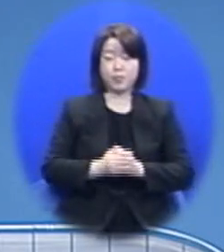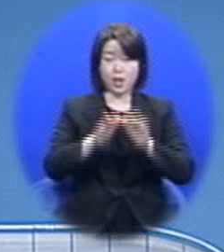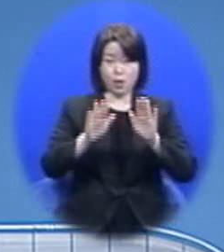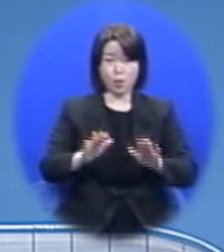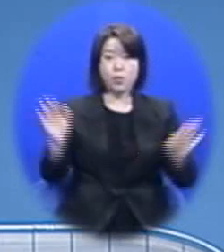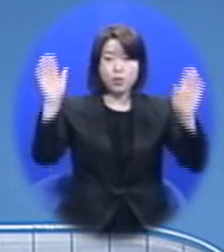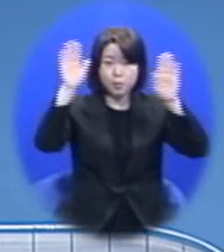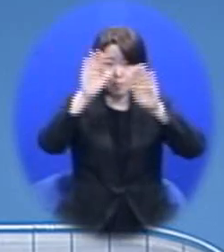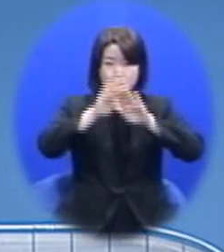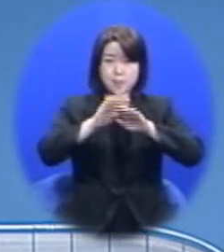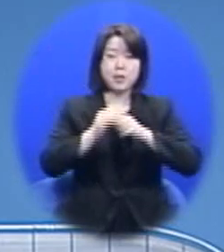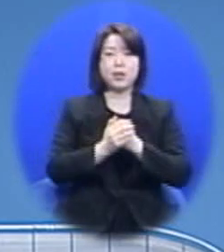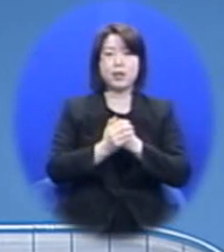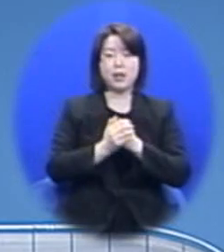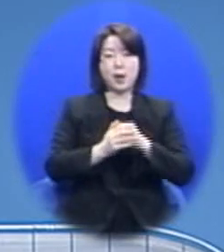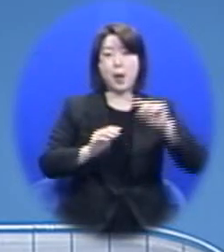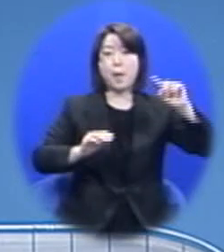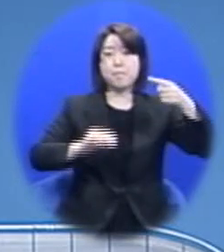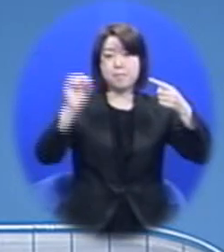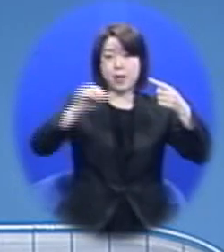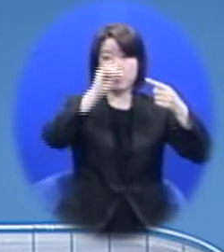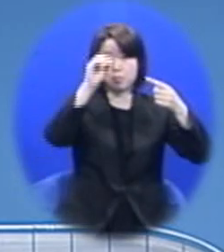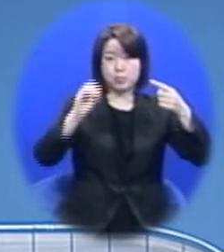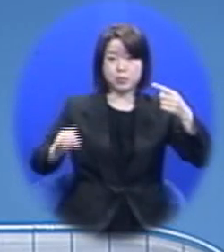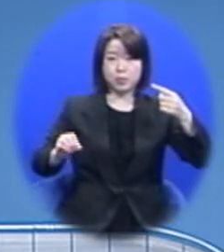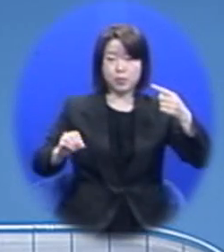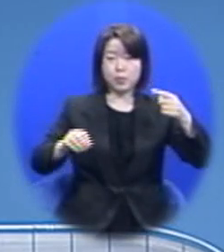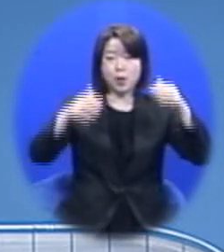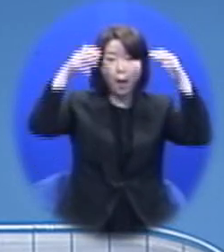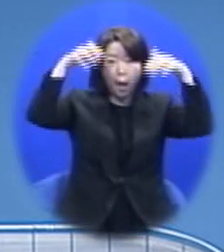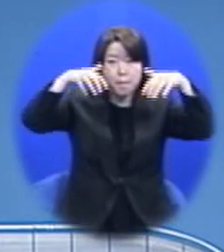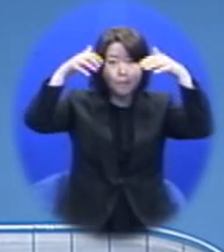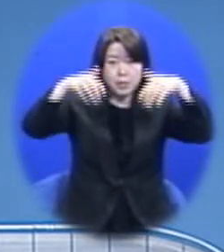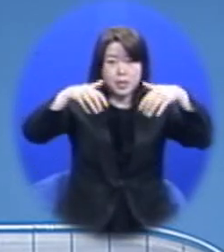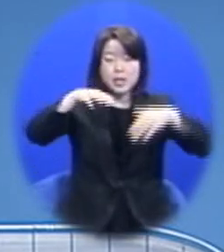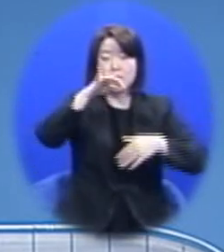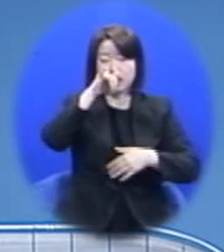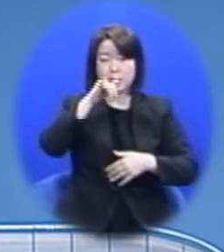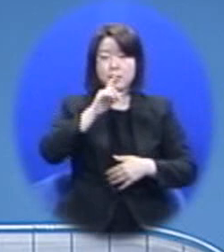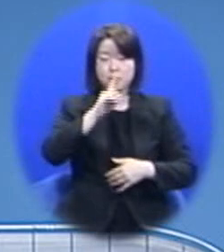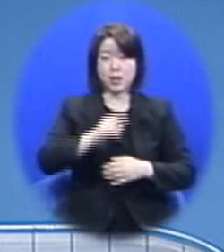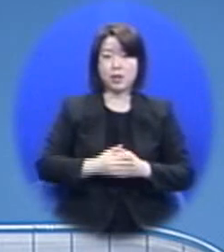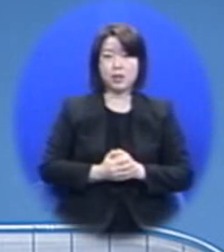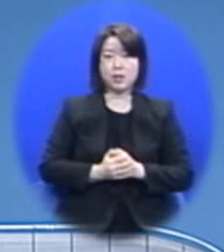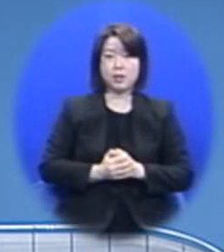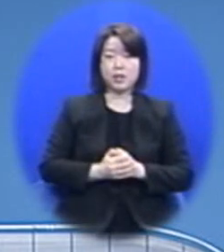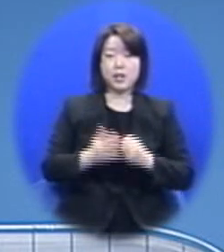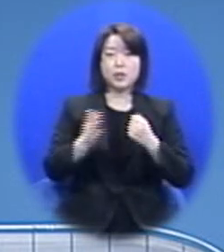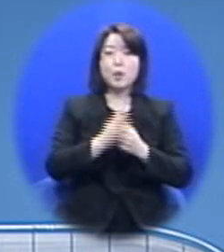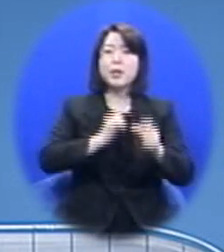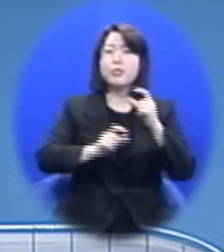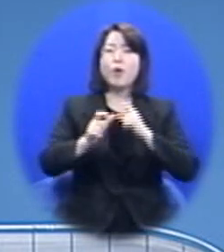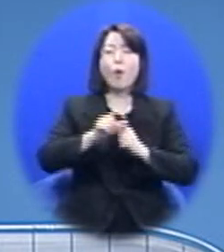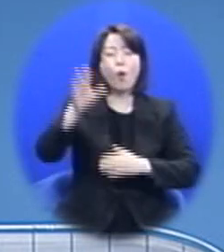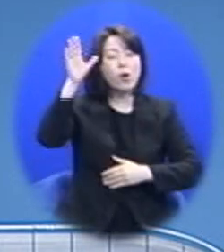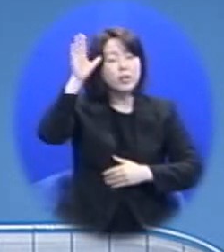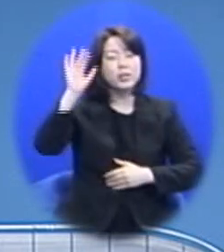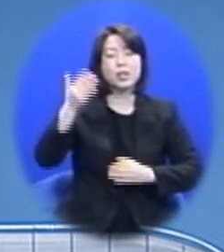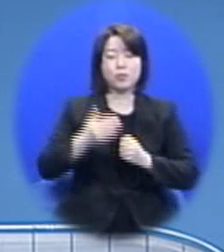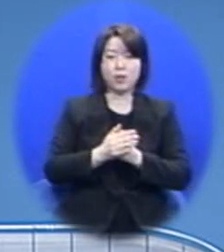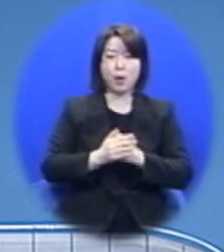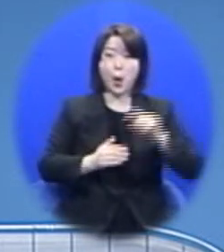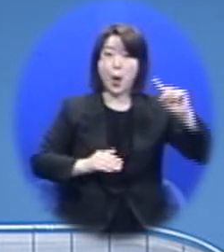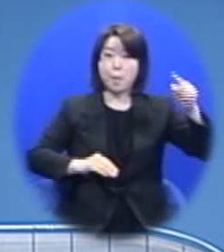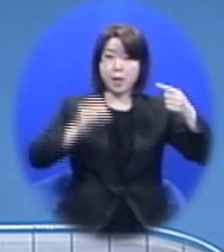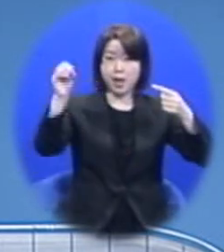오늘 밤에 거의 100% 비가 온다고 일기예보가 나와 있더라. 그래서 더 기대가 돼요.